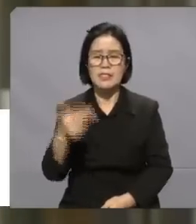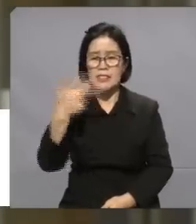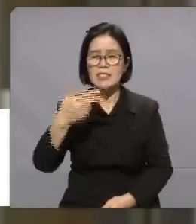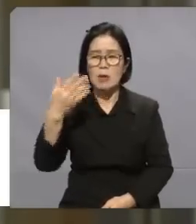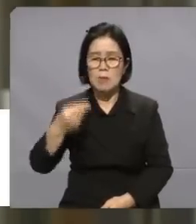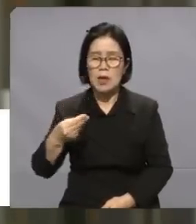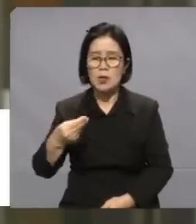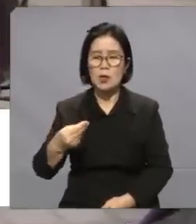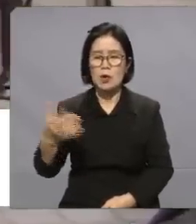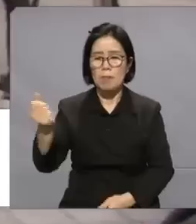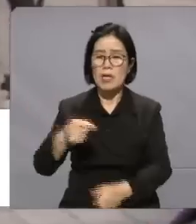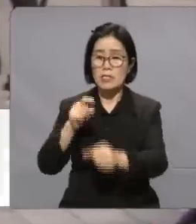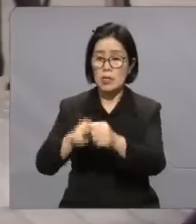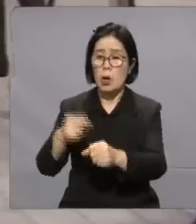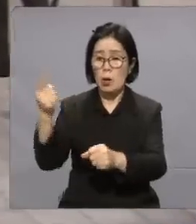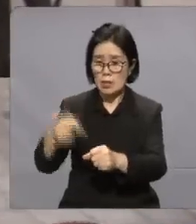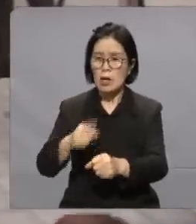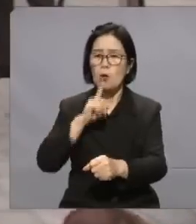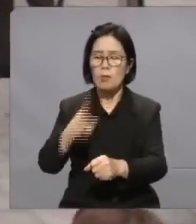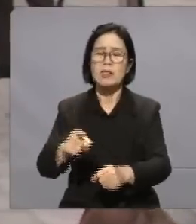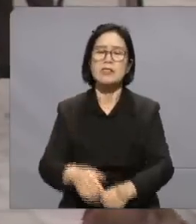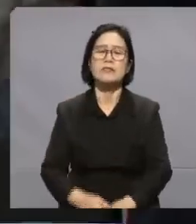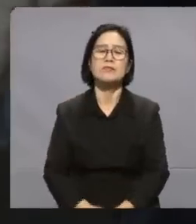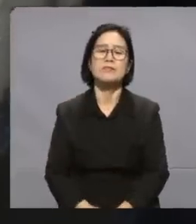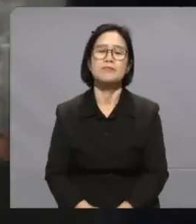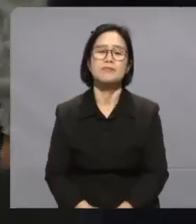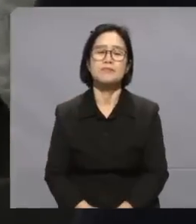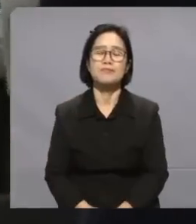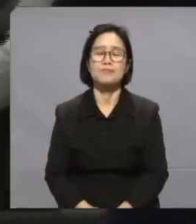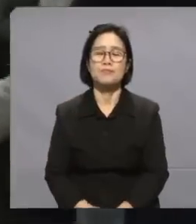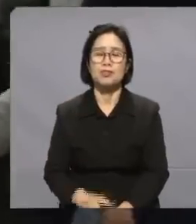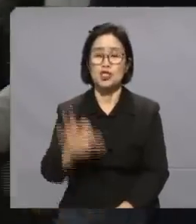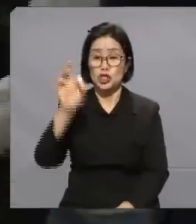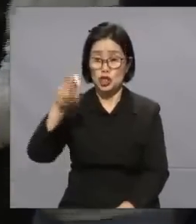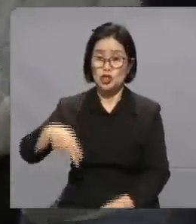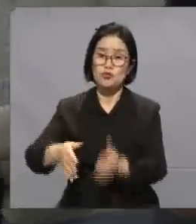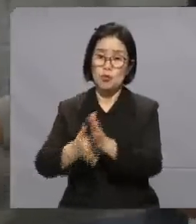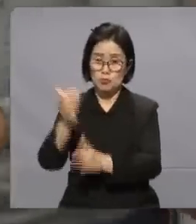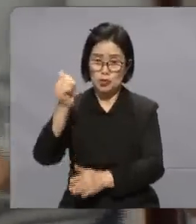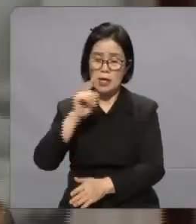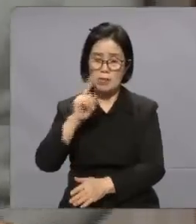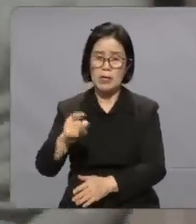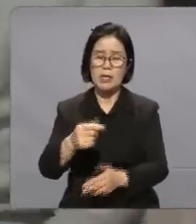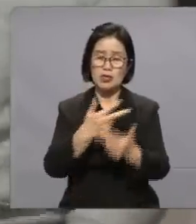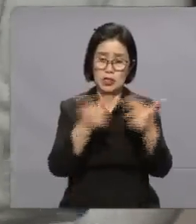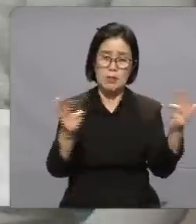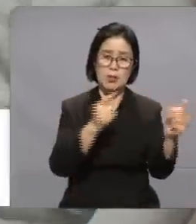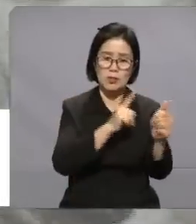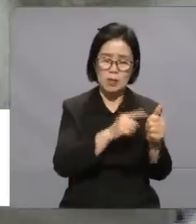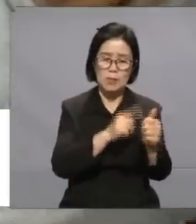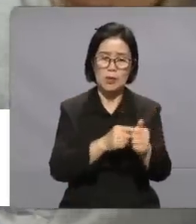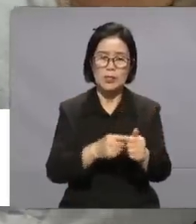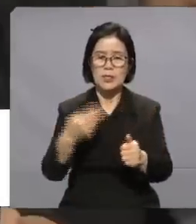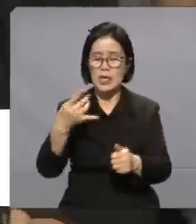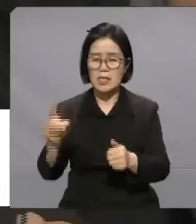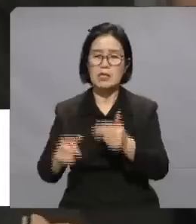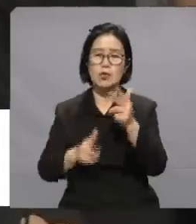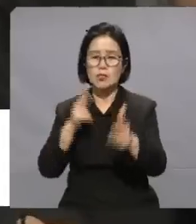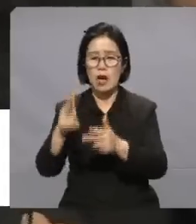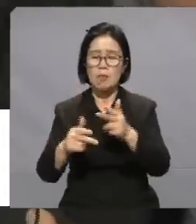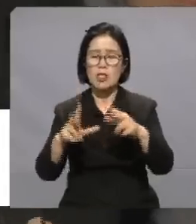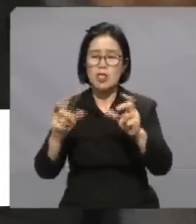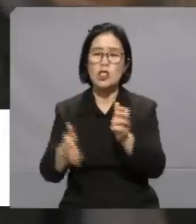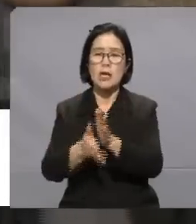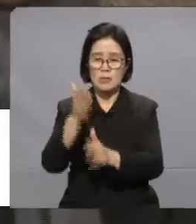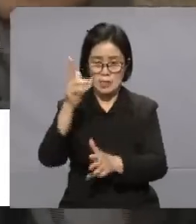원을 받으러 왔다고 주장했습니다. 유동규 전 본부장 발언에 이재명 대표는 대장동 사업이